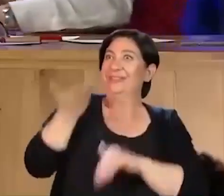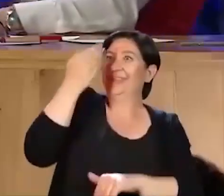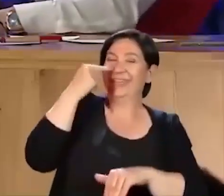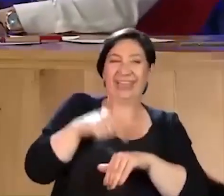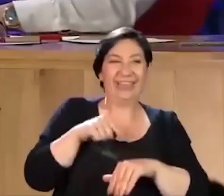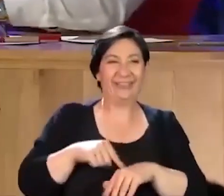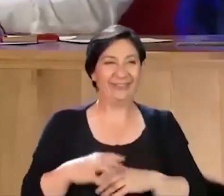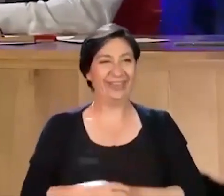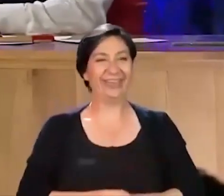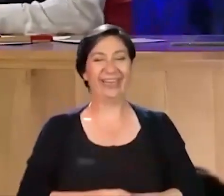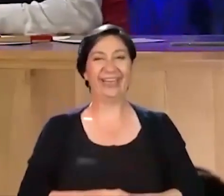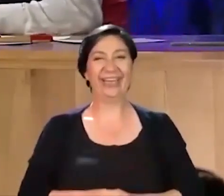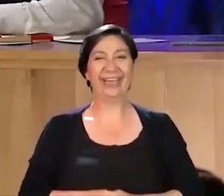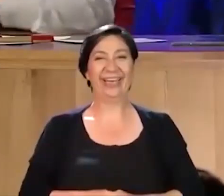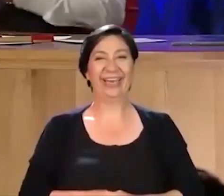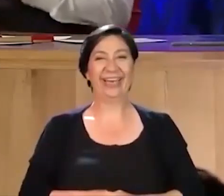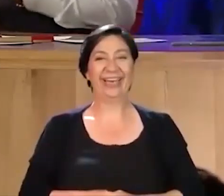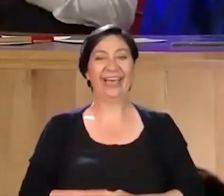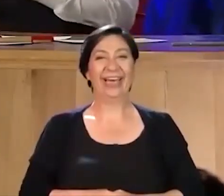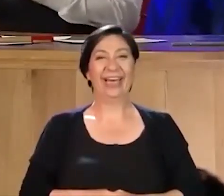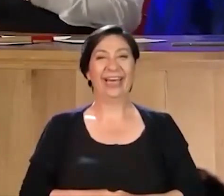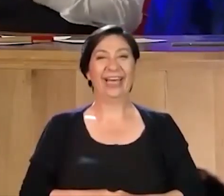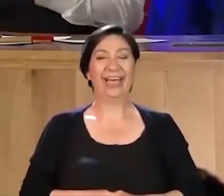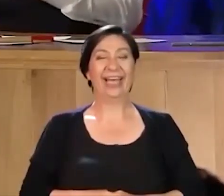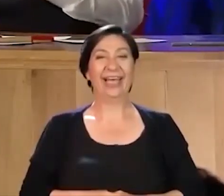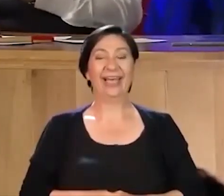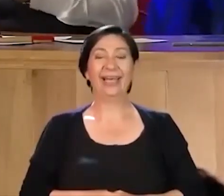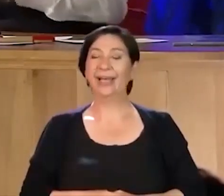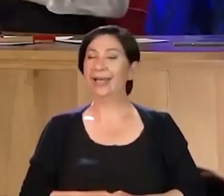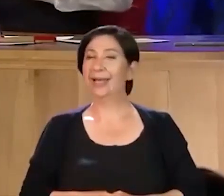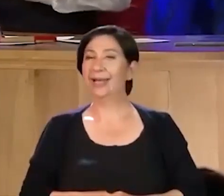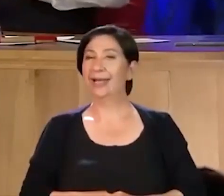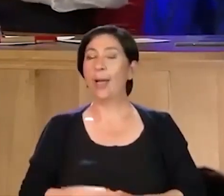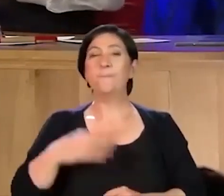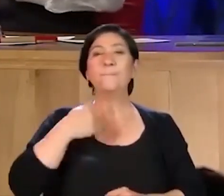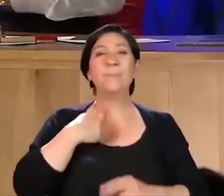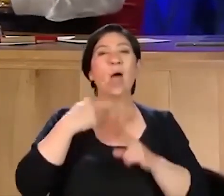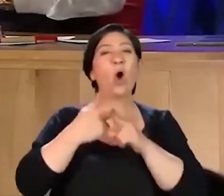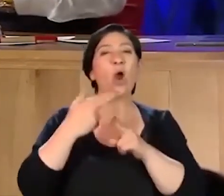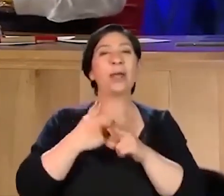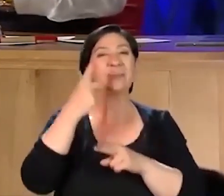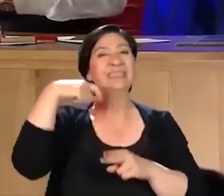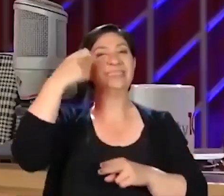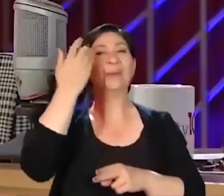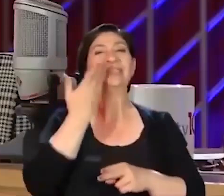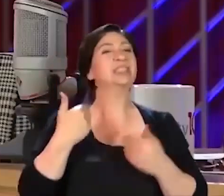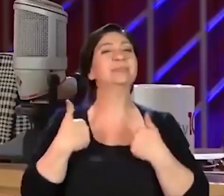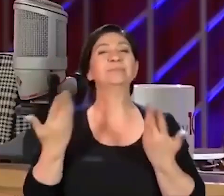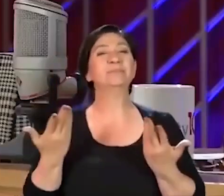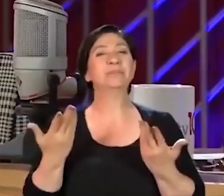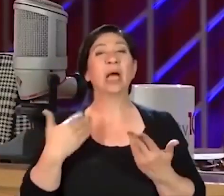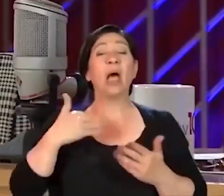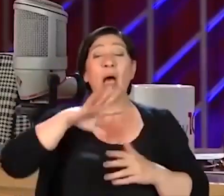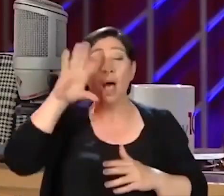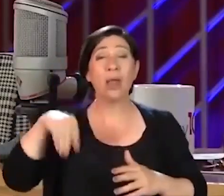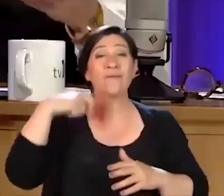anlatırken. Yani bir de ben yani ben örnekse şöyle bir sinema izleyicisiyim. Yani ben